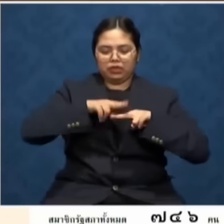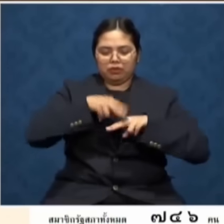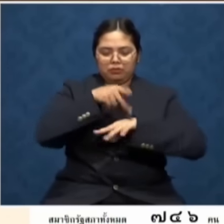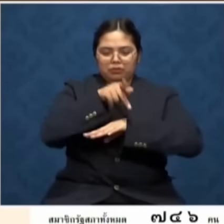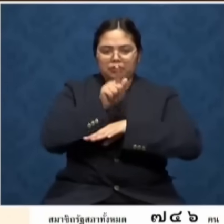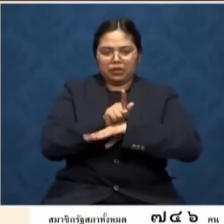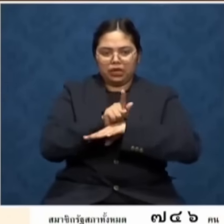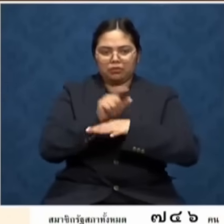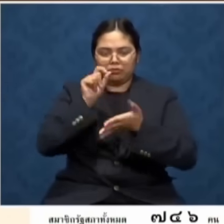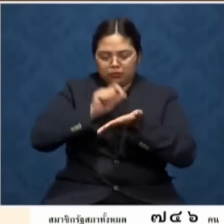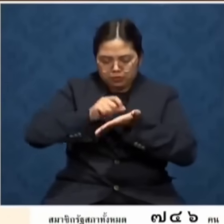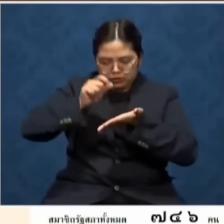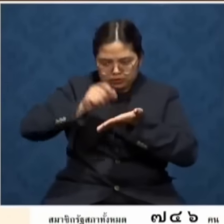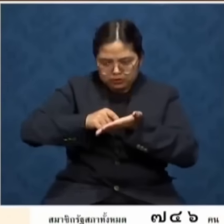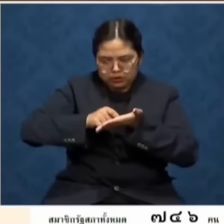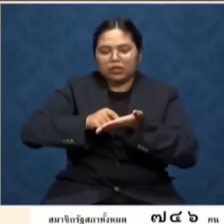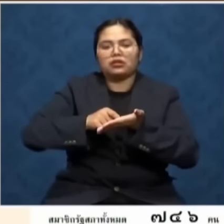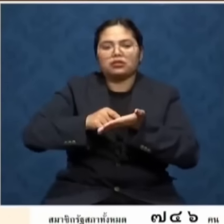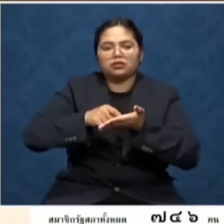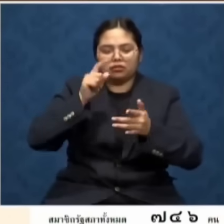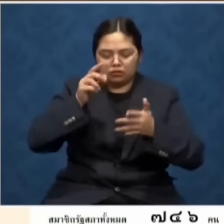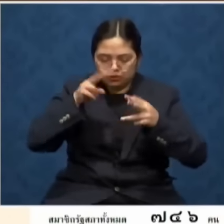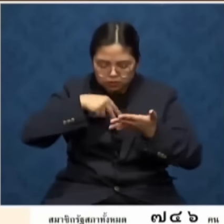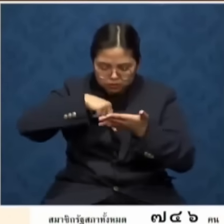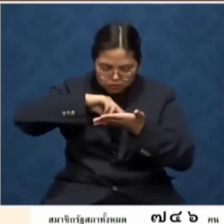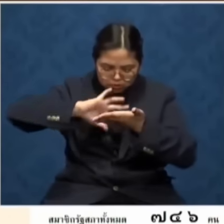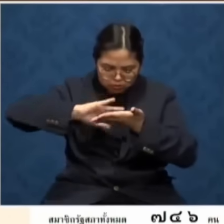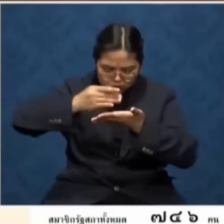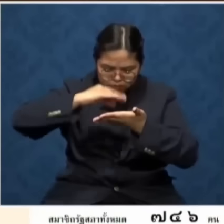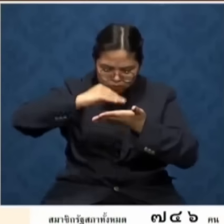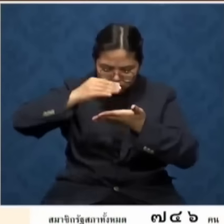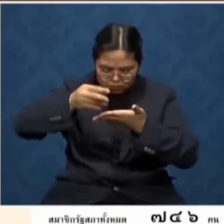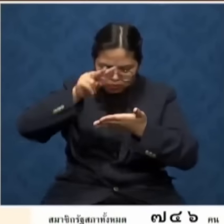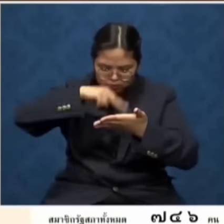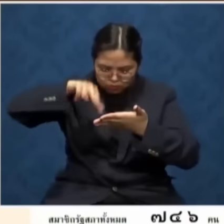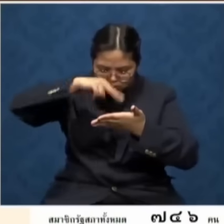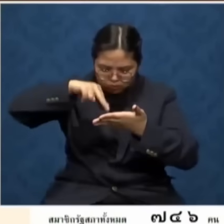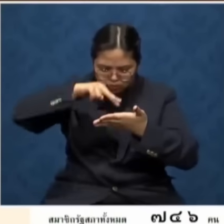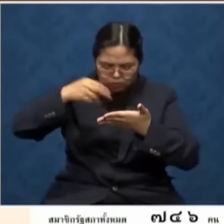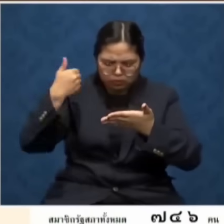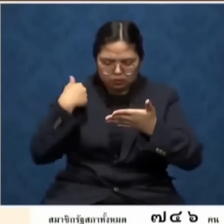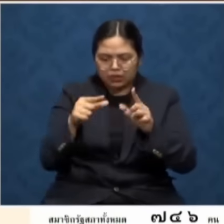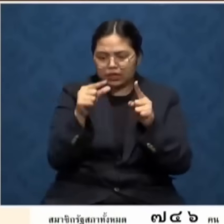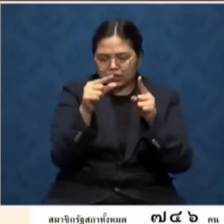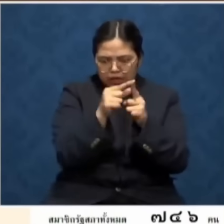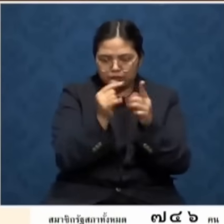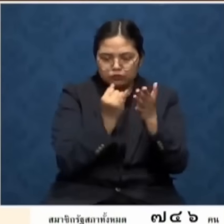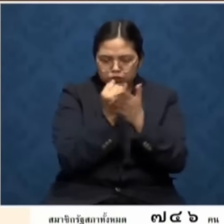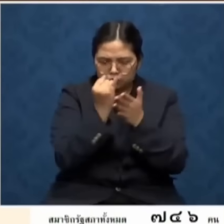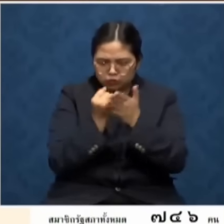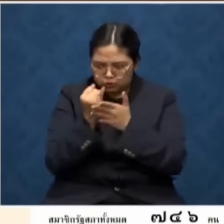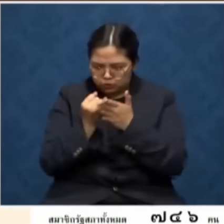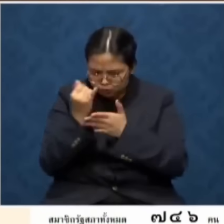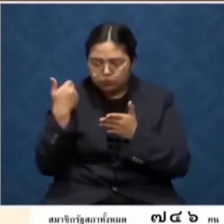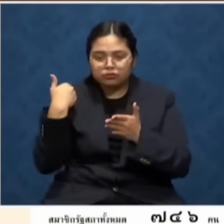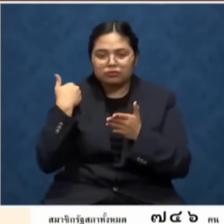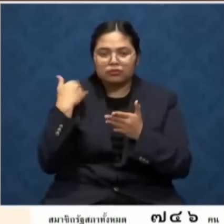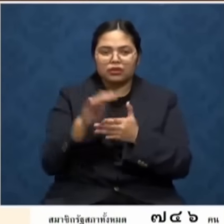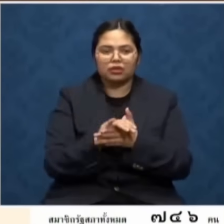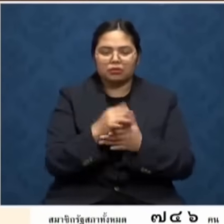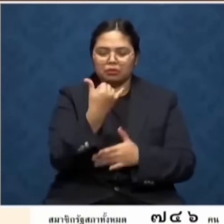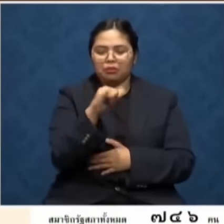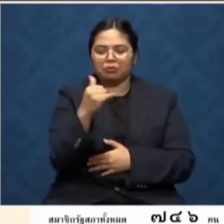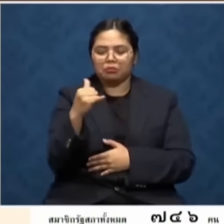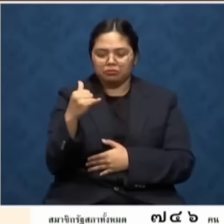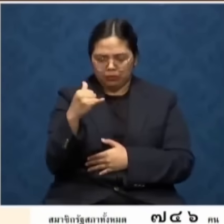ก็ต้องเซ็นแฟ้มนะฮะต้องตรวจดูว่ามีถ้อยคำถูกต้องหรือไม่อะไรต่างๆบางครั้งมันก็พลาดไป